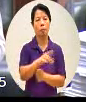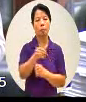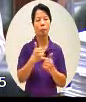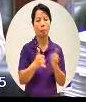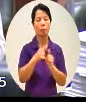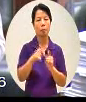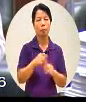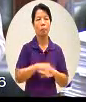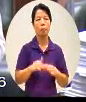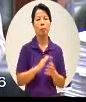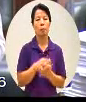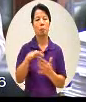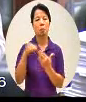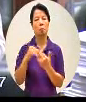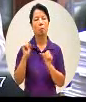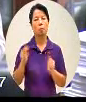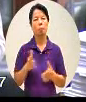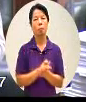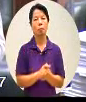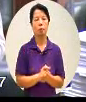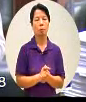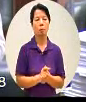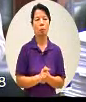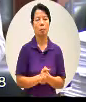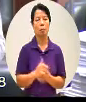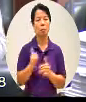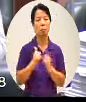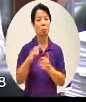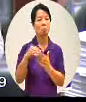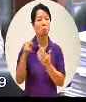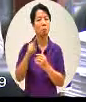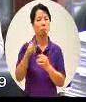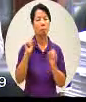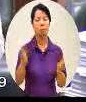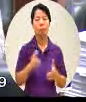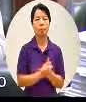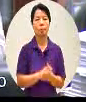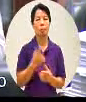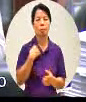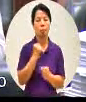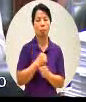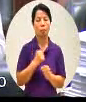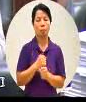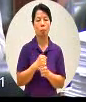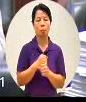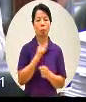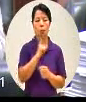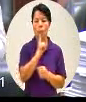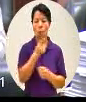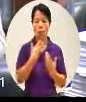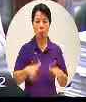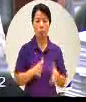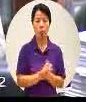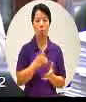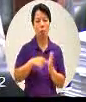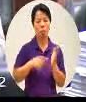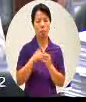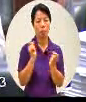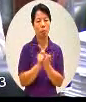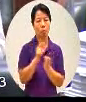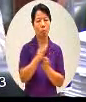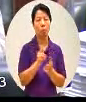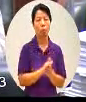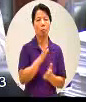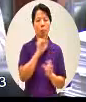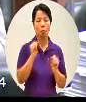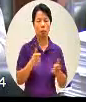对？你嘛唔知影人的百姓的心声是啥。我拄啊讲的遮济，我叫你较简单回答，就是讲，你认为你一定爱做，